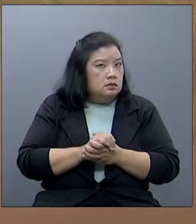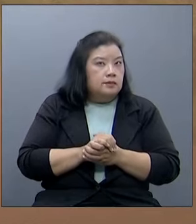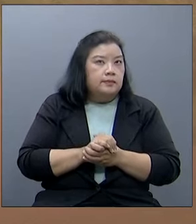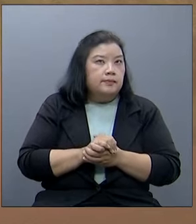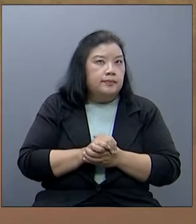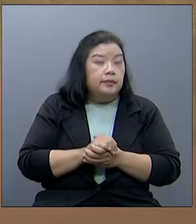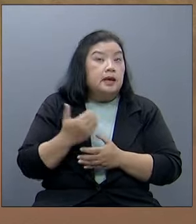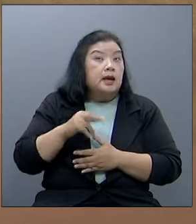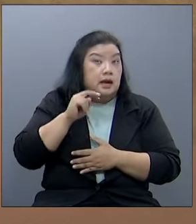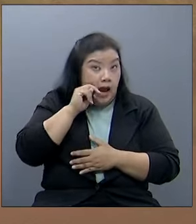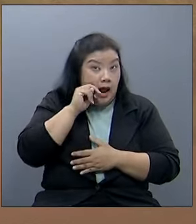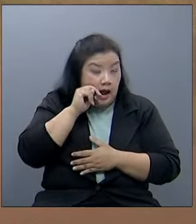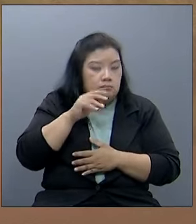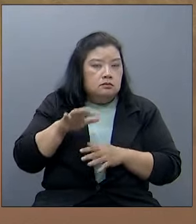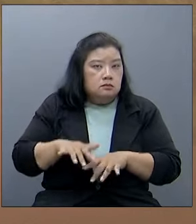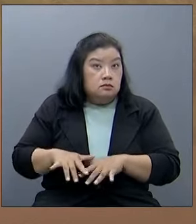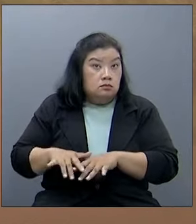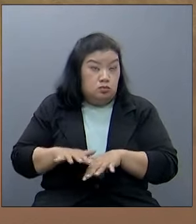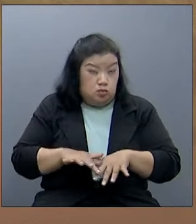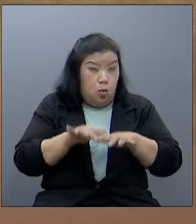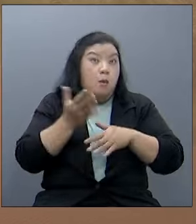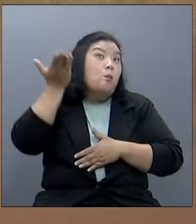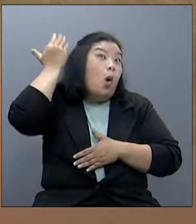ปริมาณาที่ท่วมจฝขูง บร Jahrh